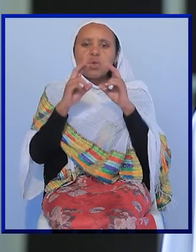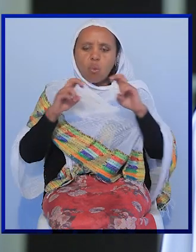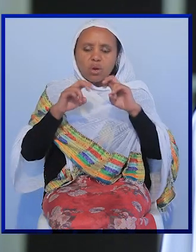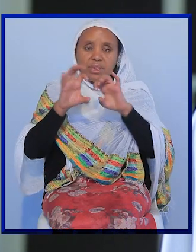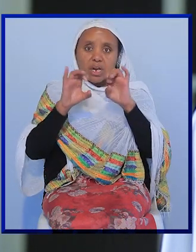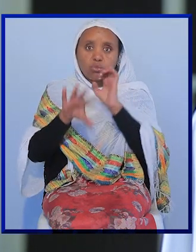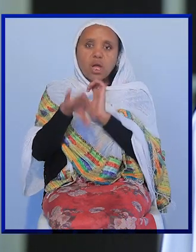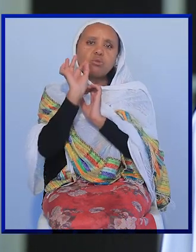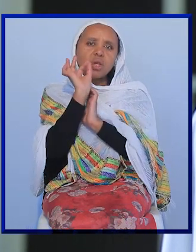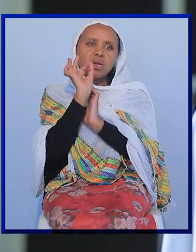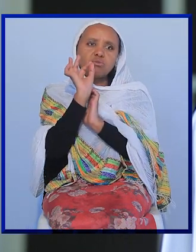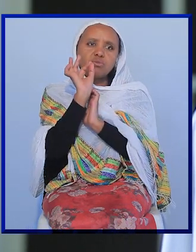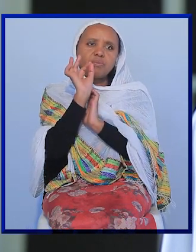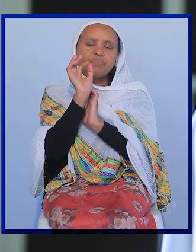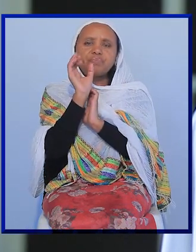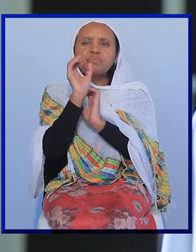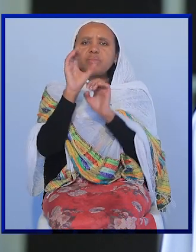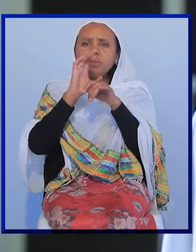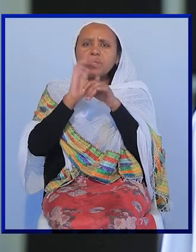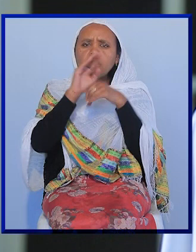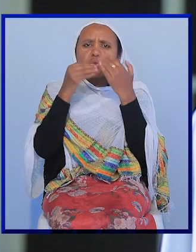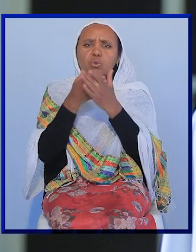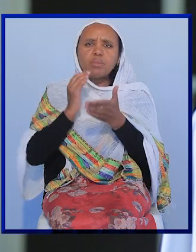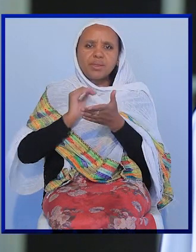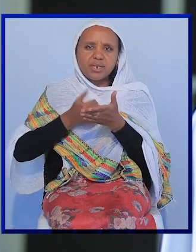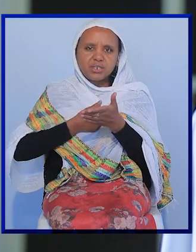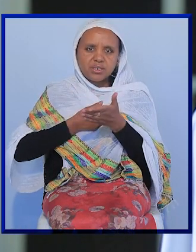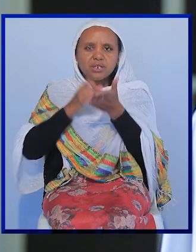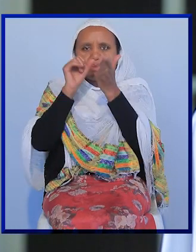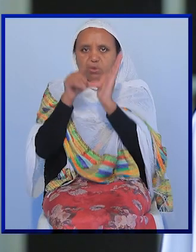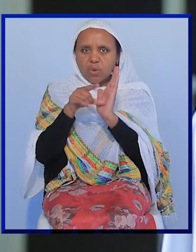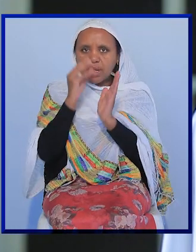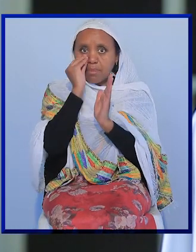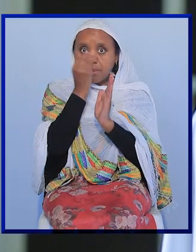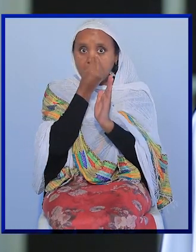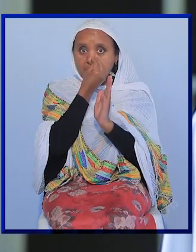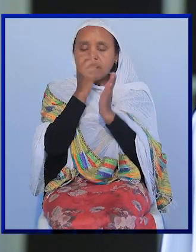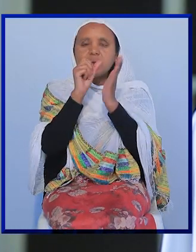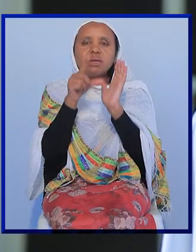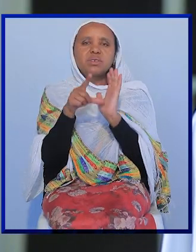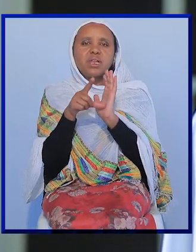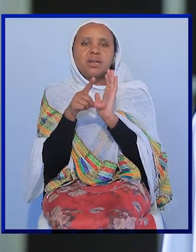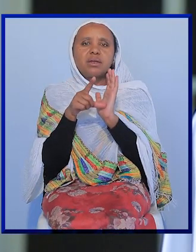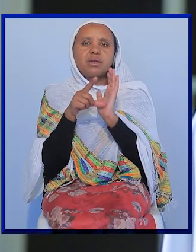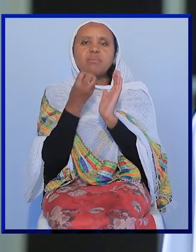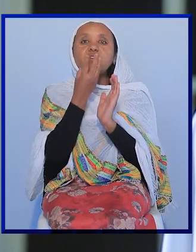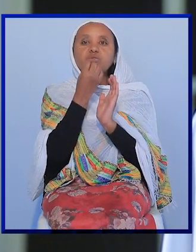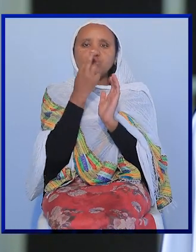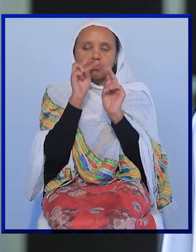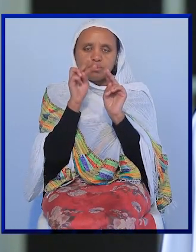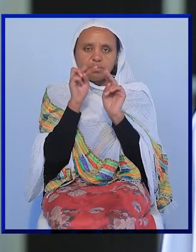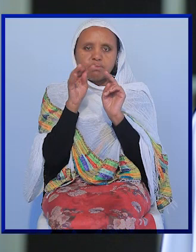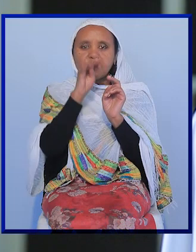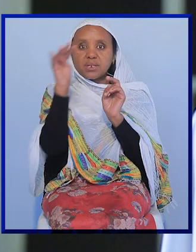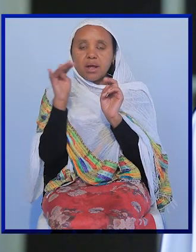ራሱ ታገኙታላችሁ። አብያተ ክርስቲያናት ሁሉ እመቤታችንን ይመስሏታል በአበባ። ለምሳሌ እስኪ በነጮቹ